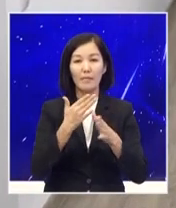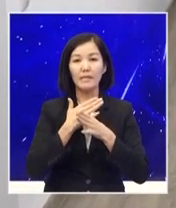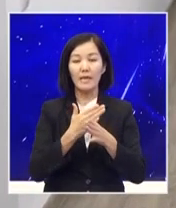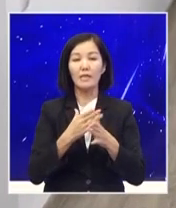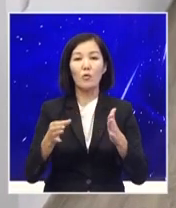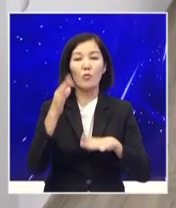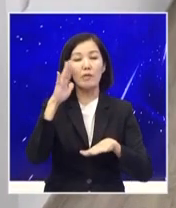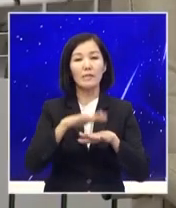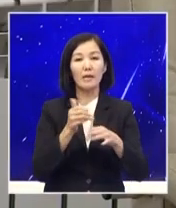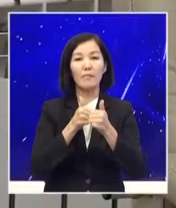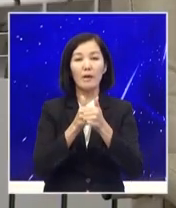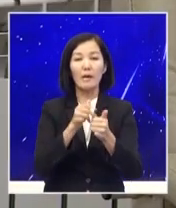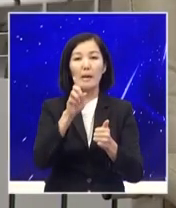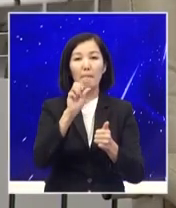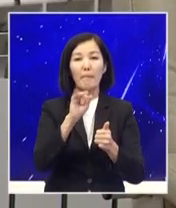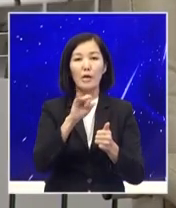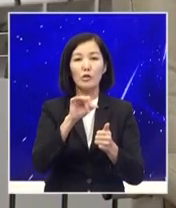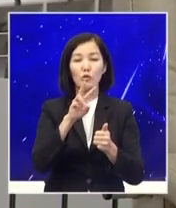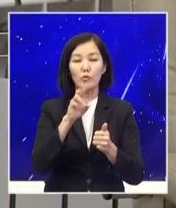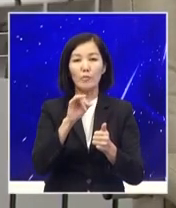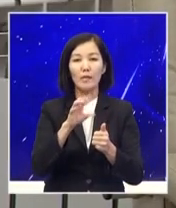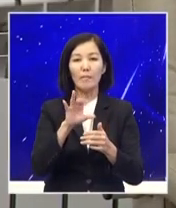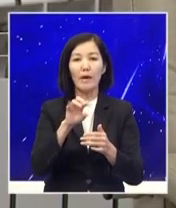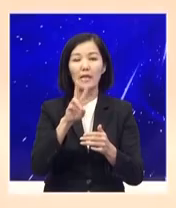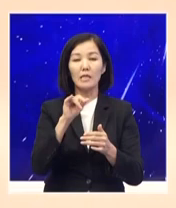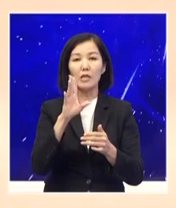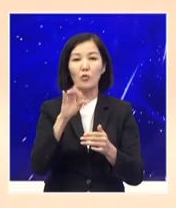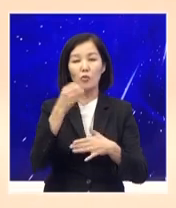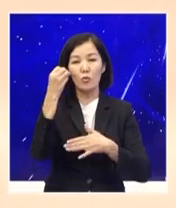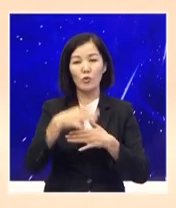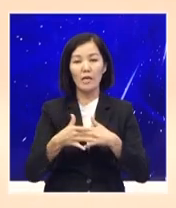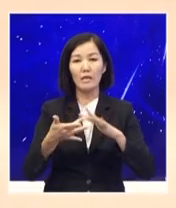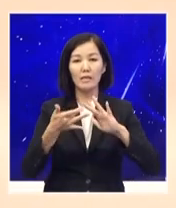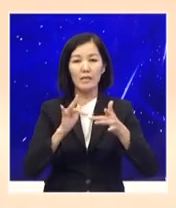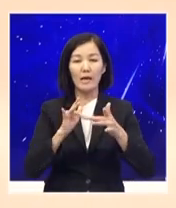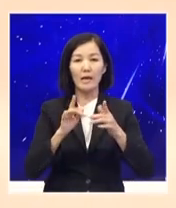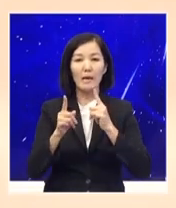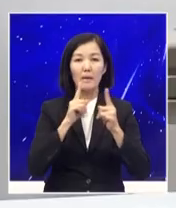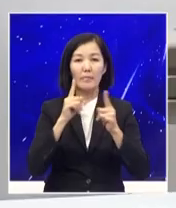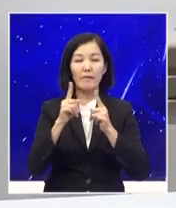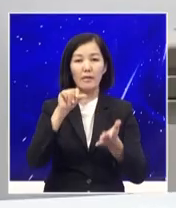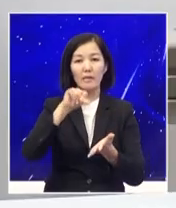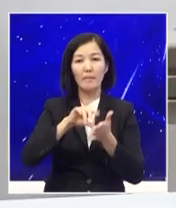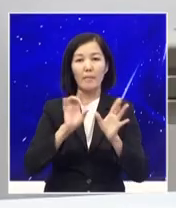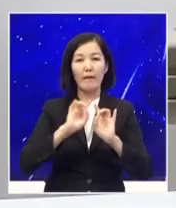облыс әкімінің орынбасары Батыржан Құлаймергенұлы антикор орталығында өткен онлайн брифингте баяндады.